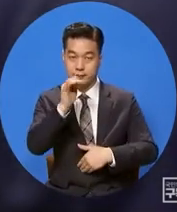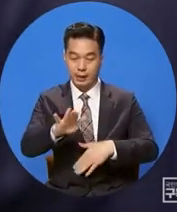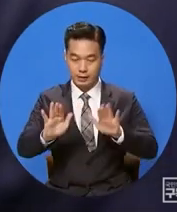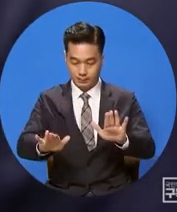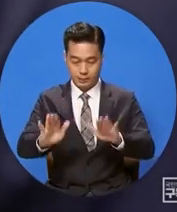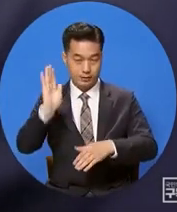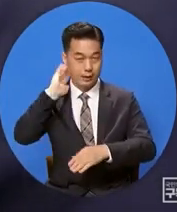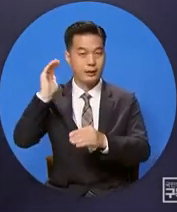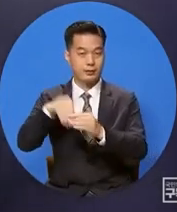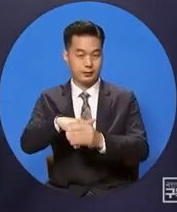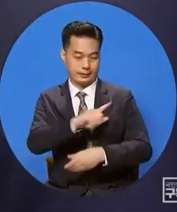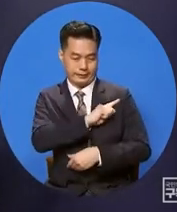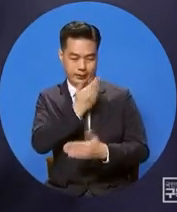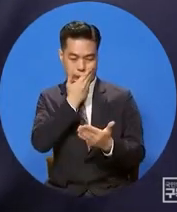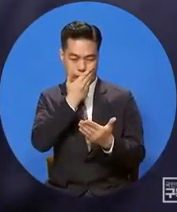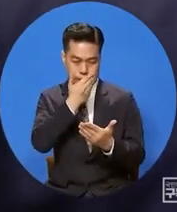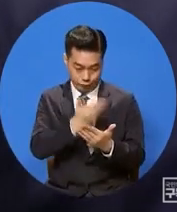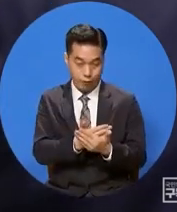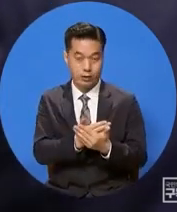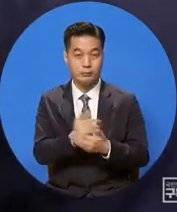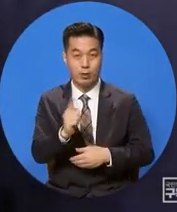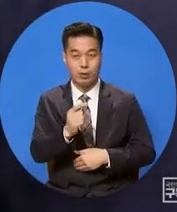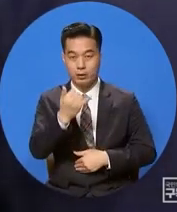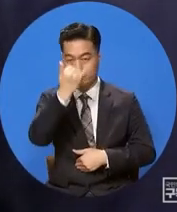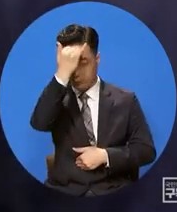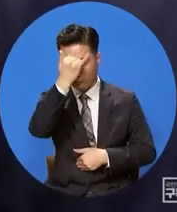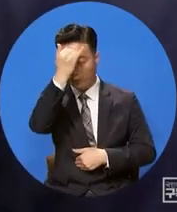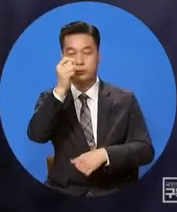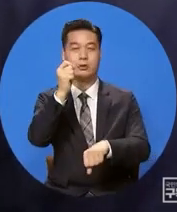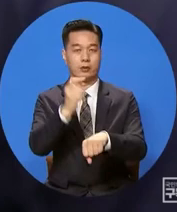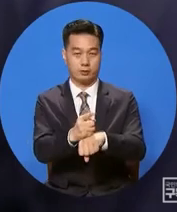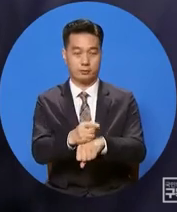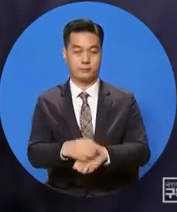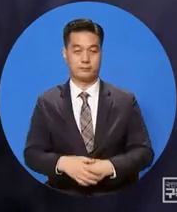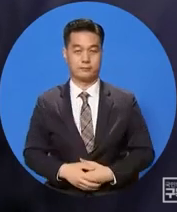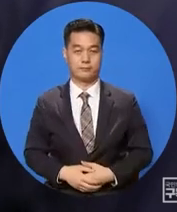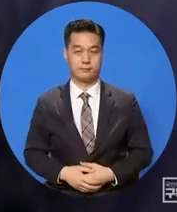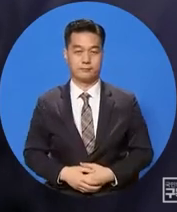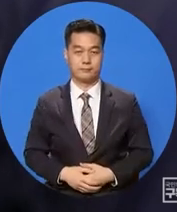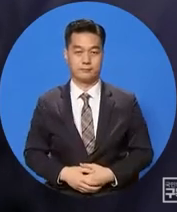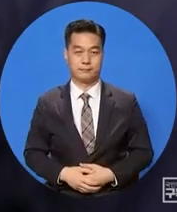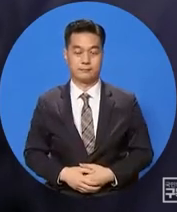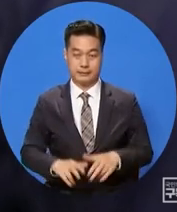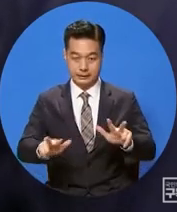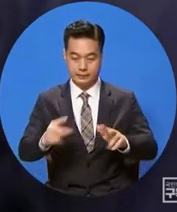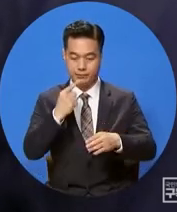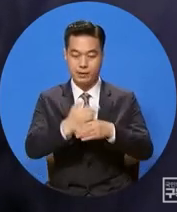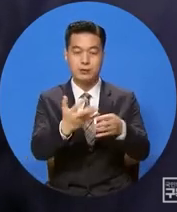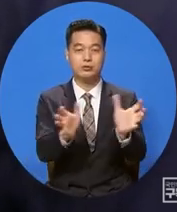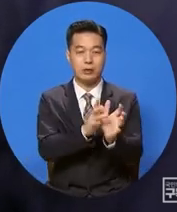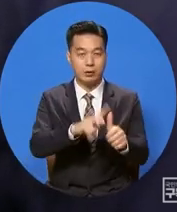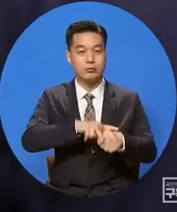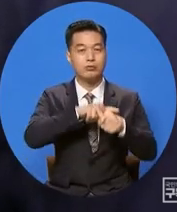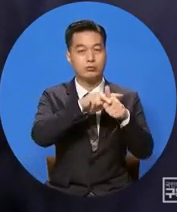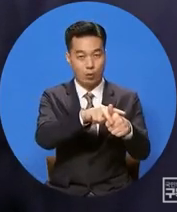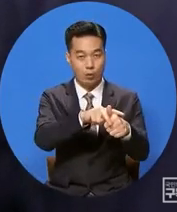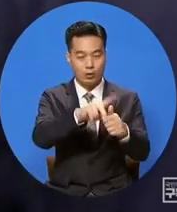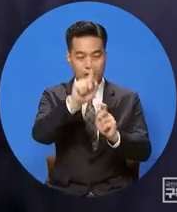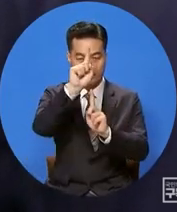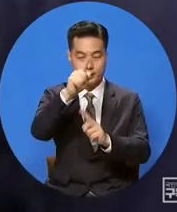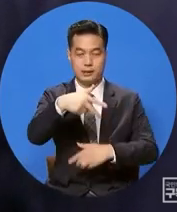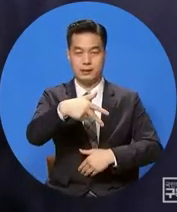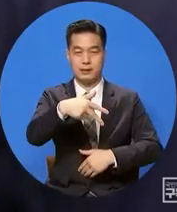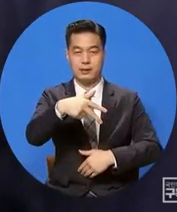대선의 가장 중요한 네. 포인트는 도덕성입니다. 네. 네. 네. 지금 민주당 후보로 되어 있는